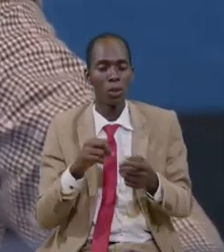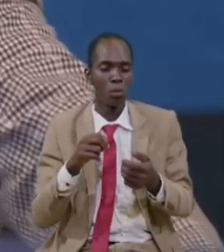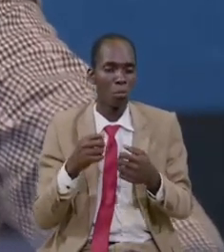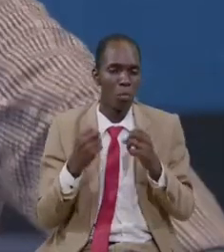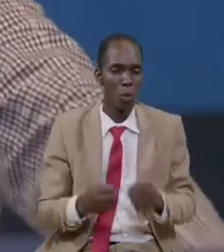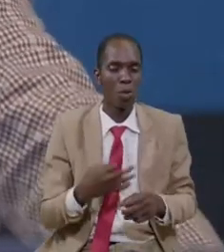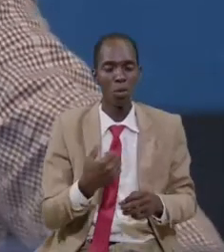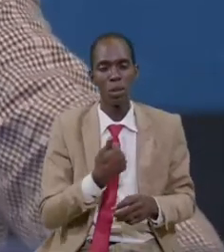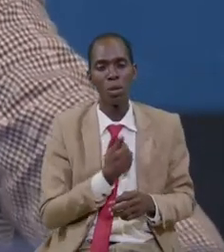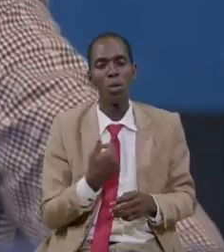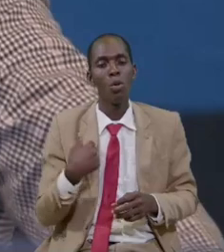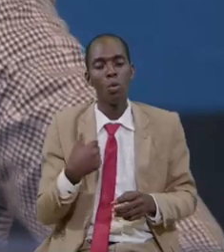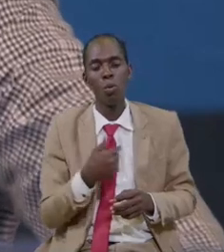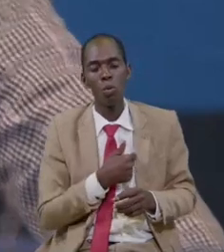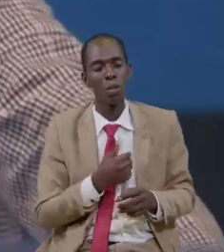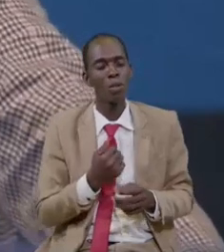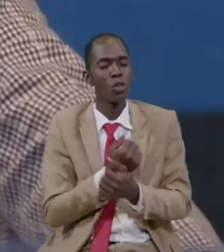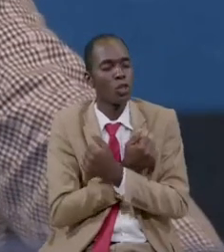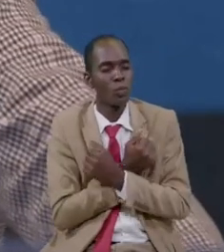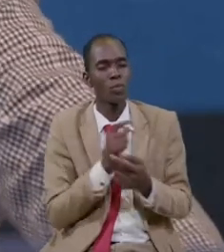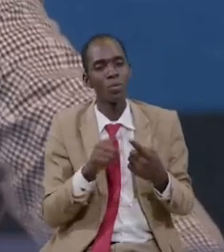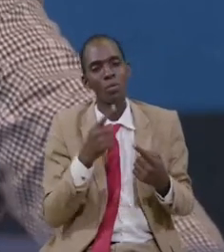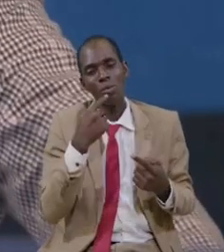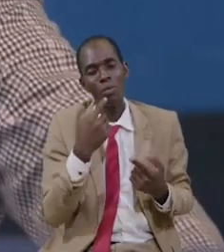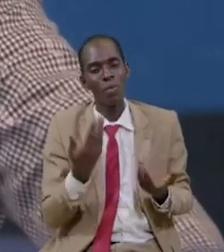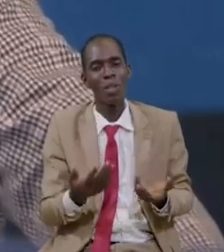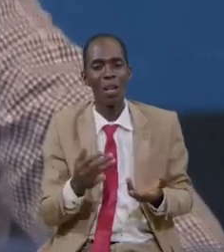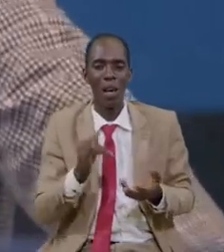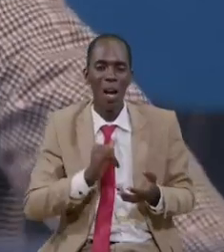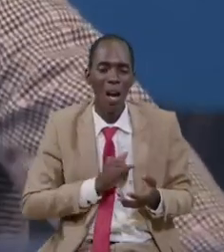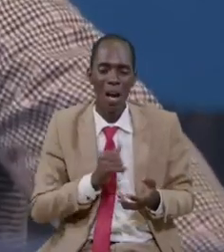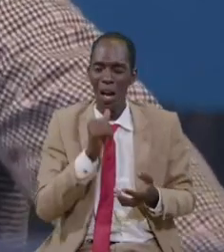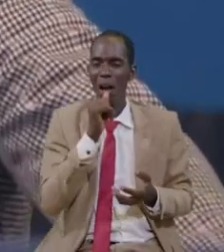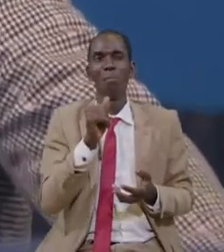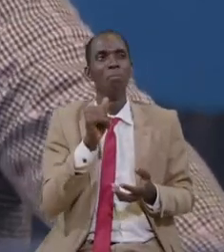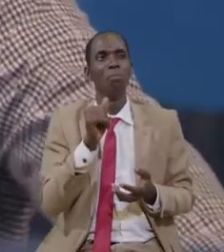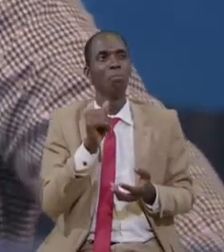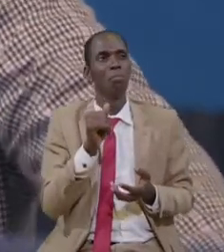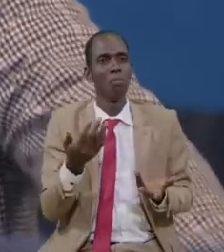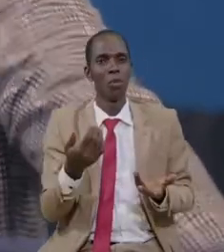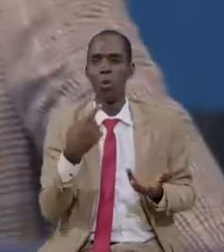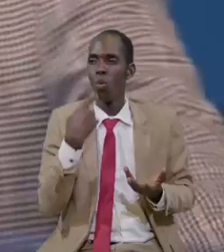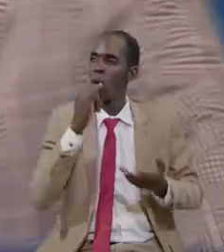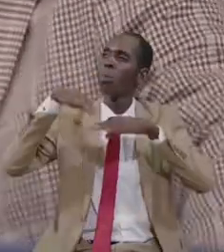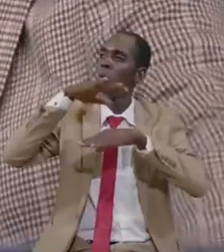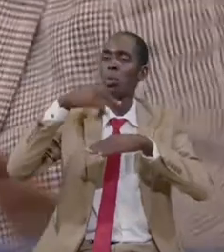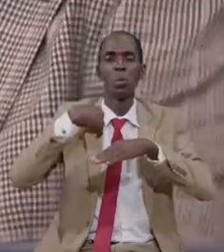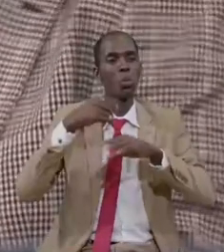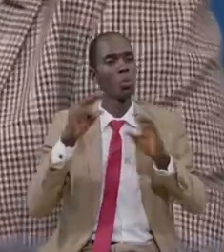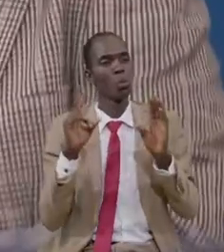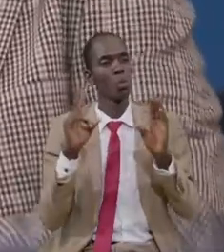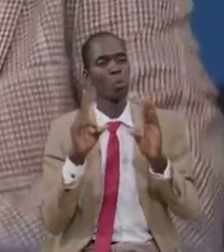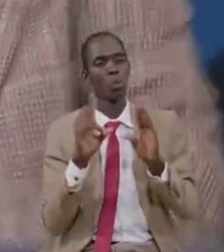Parce que nous aimons dire, oh, je suis. Et qui me dépasse, je suis. Et qui me contrôle, je suis. Et